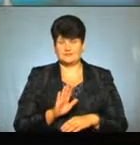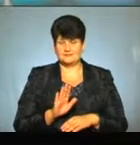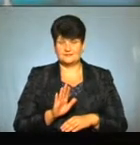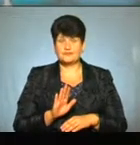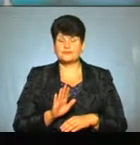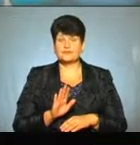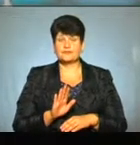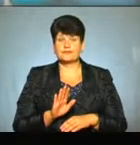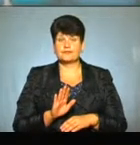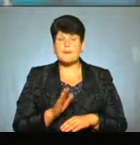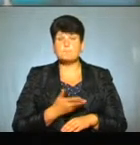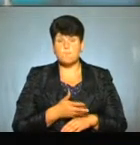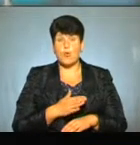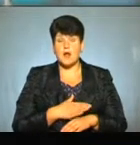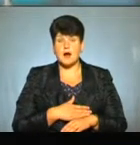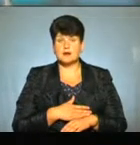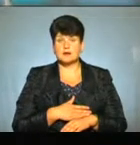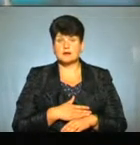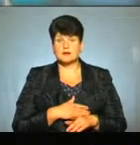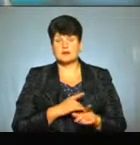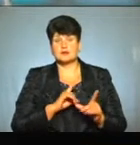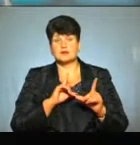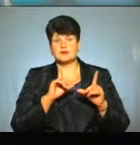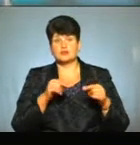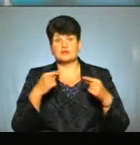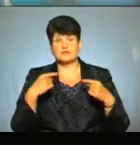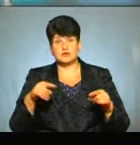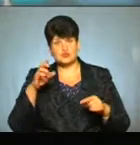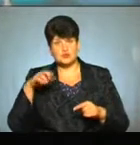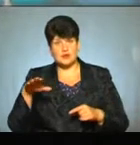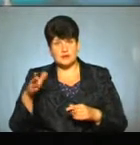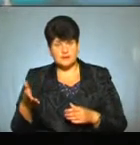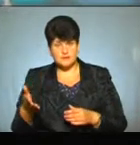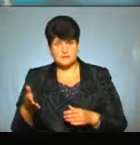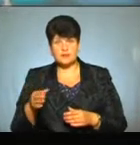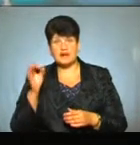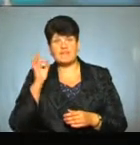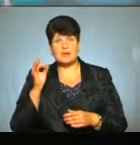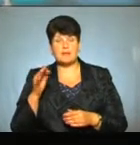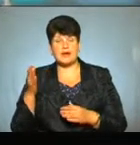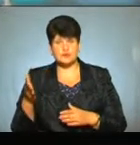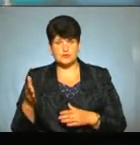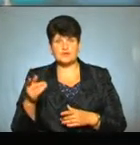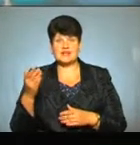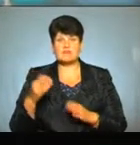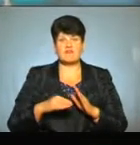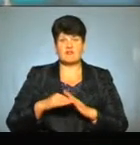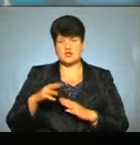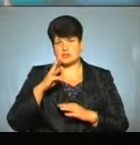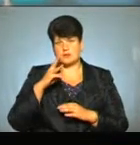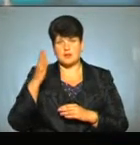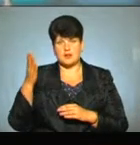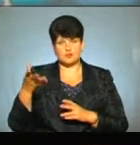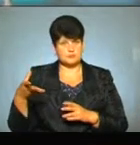Так? Поляки мігрують в якусь іншу країну, до Німеччини, де їм вищу